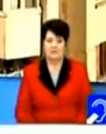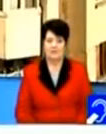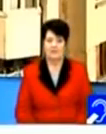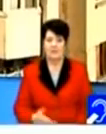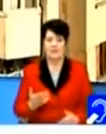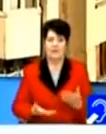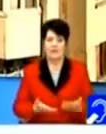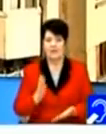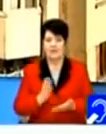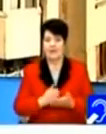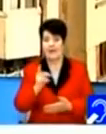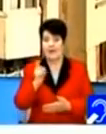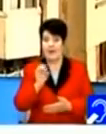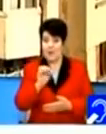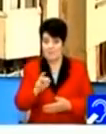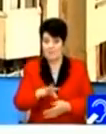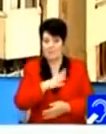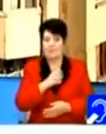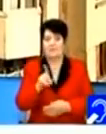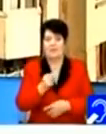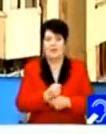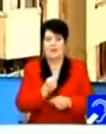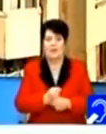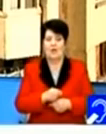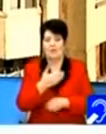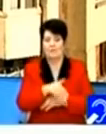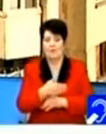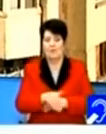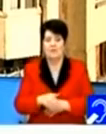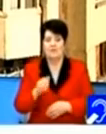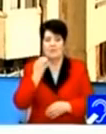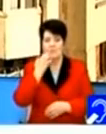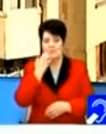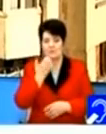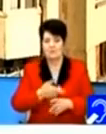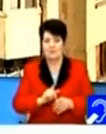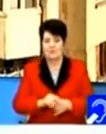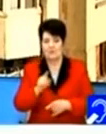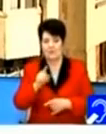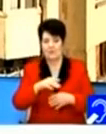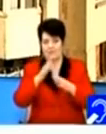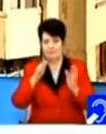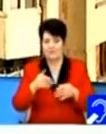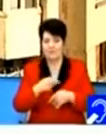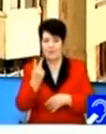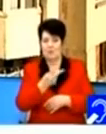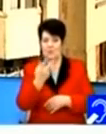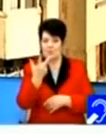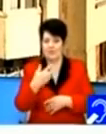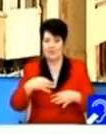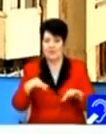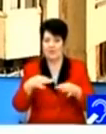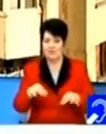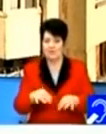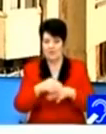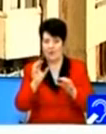Chiar dacă a fost hram, s-a lucrat non-stop în blocul avariat de pe bulevardul Moscovei din Chișinău. Muncitorii au evacuat 23 de camioane cu